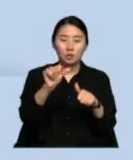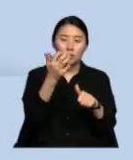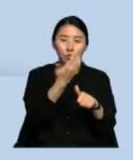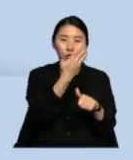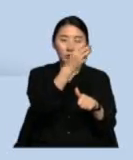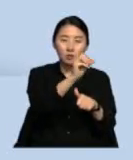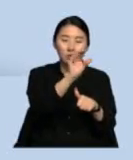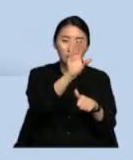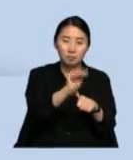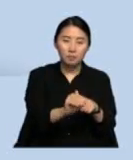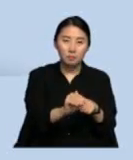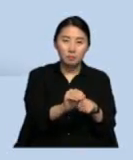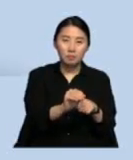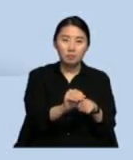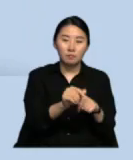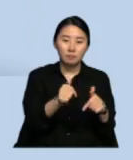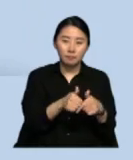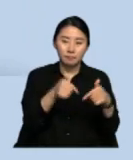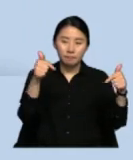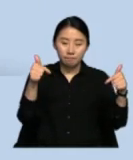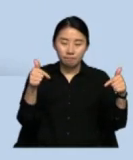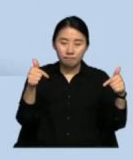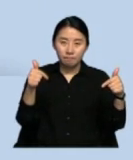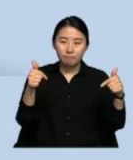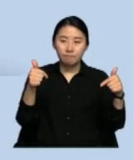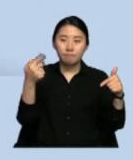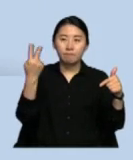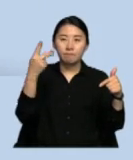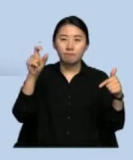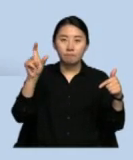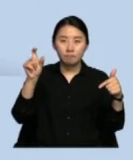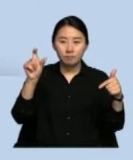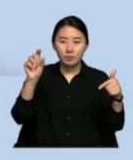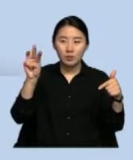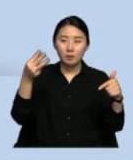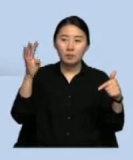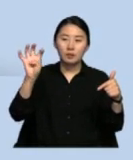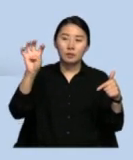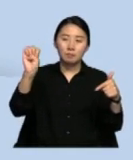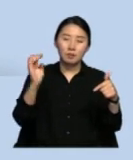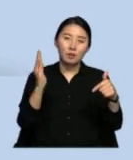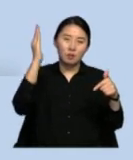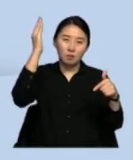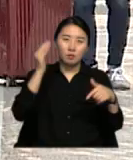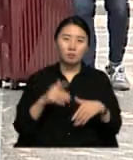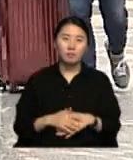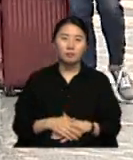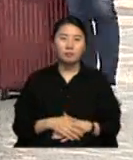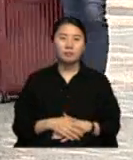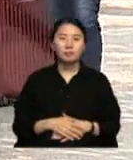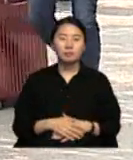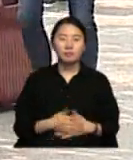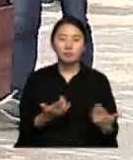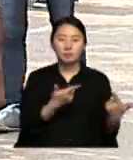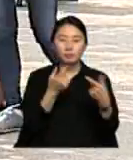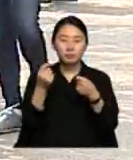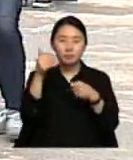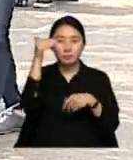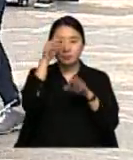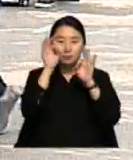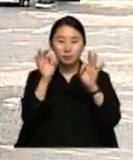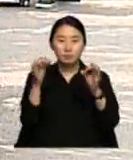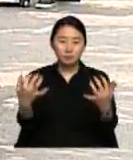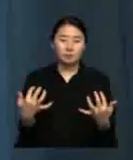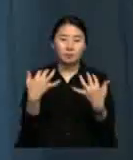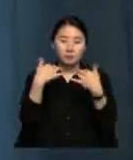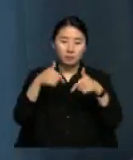97만 명이었던 외국인 관광객은 꾸준히 증가해 2015년 240만 명을 넘어섰습니다. 이처럼 관광객들이